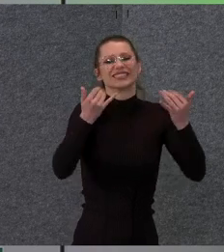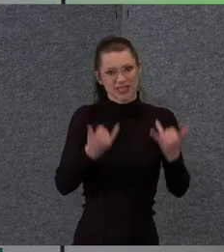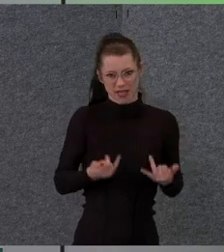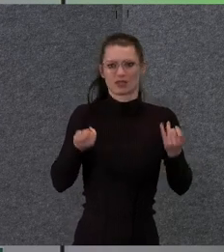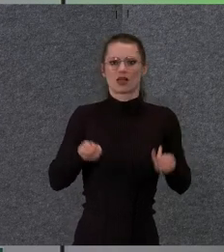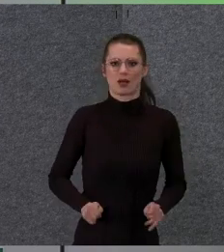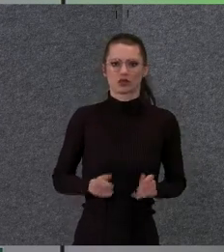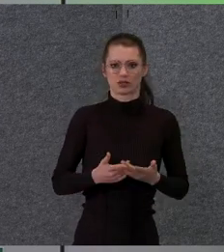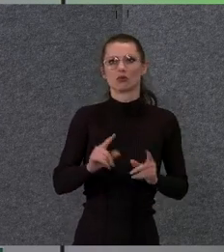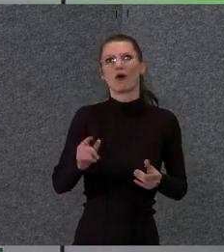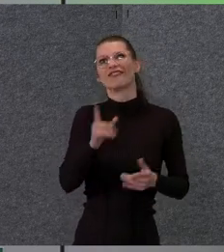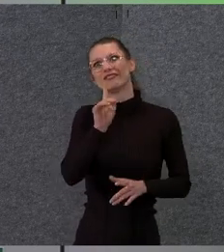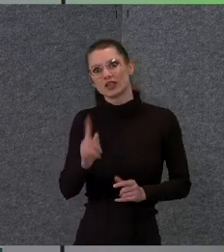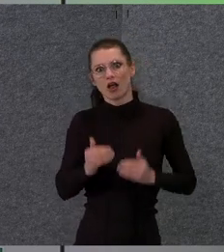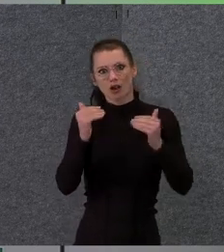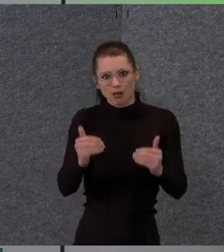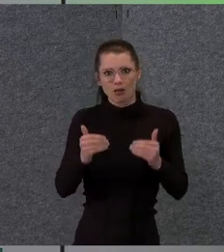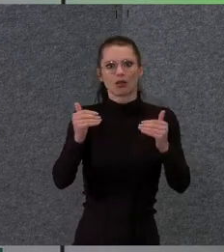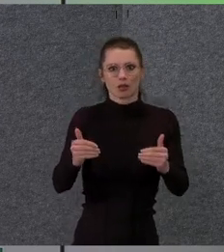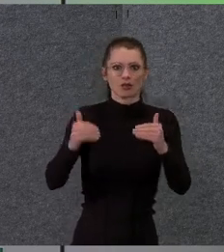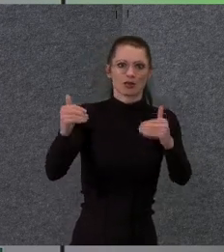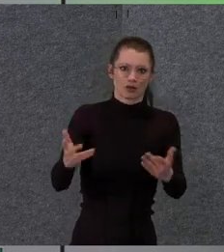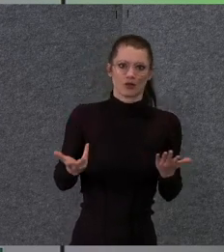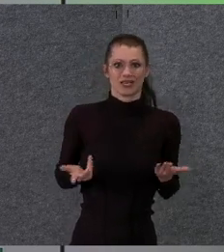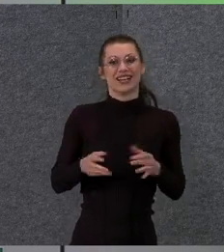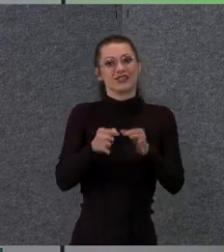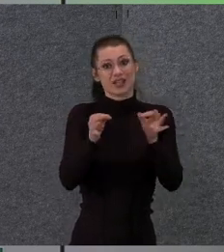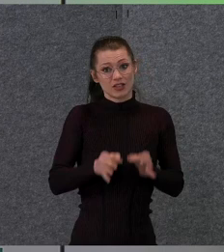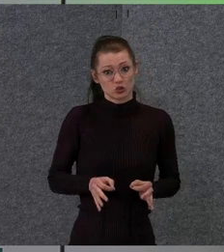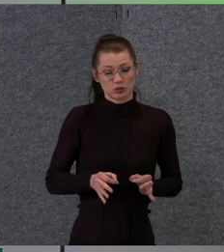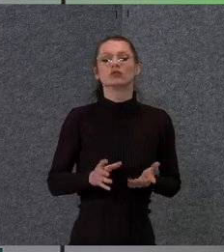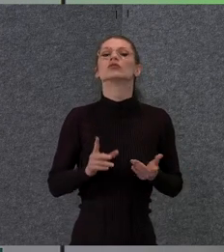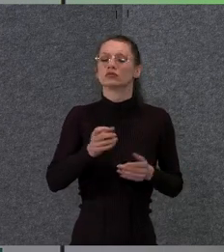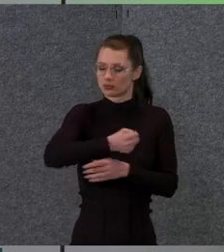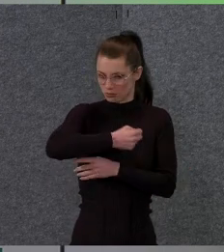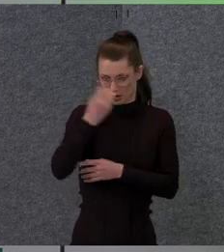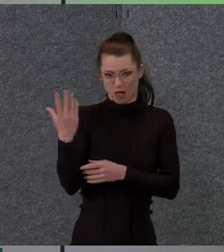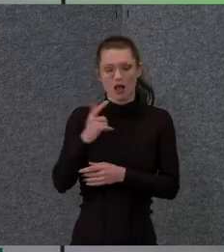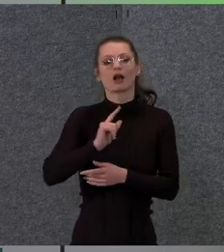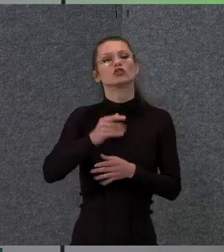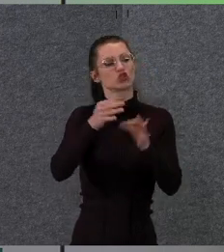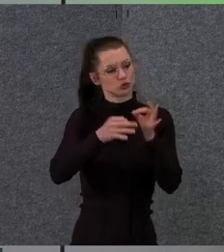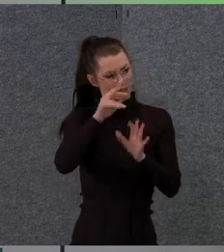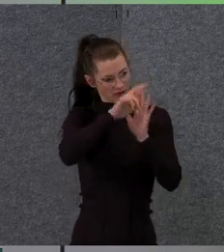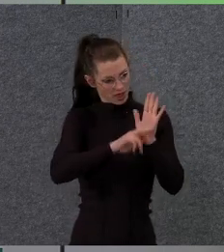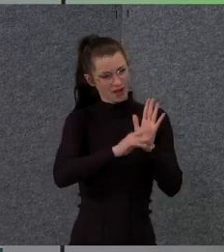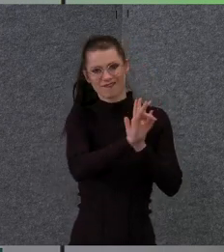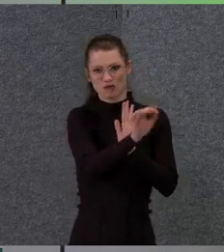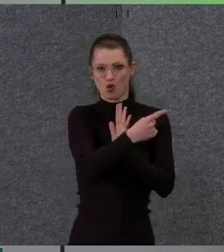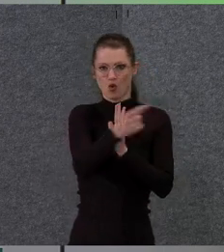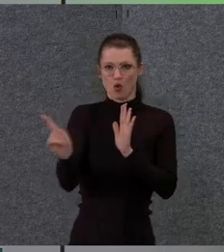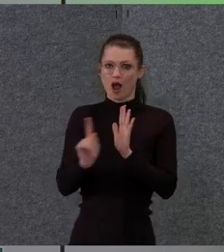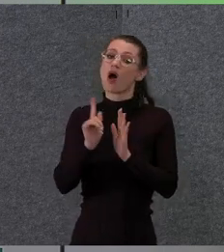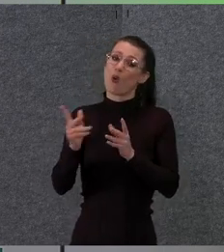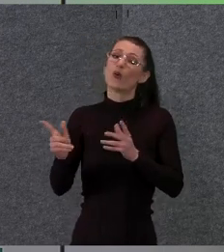das befassen, bevor wir es wieder vertagen und wieder vertagen. Auch eine Satzung ist ja was, einmal natürlich die Spielregel, die wir uns geben, aber eben auch